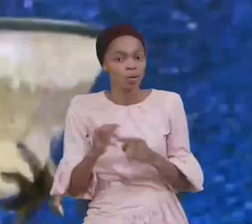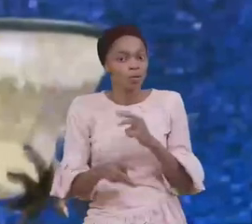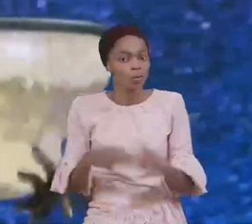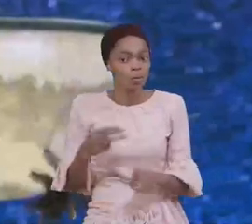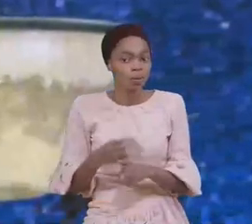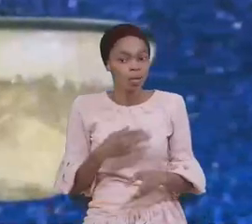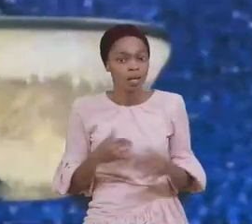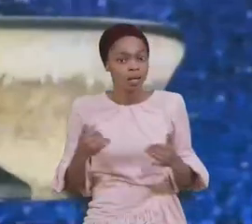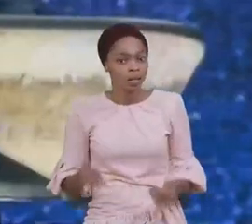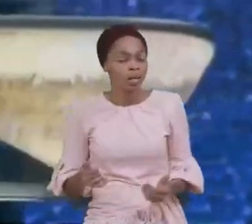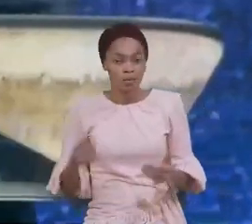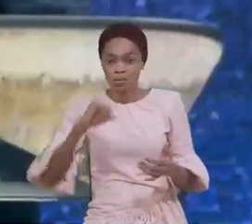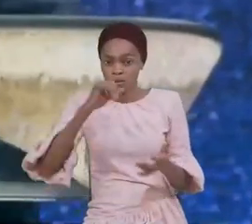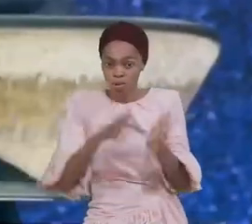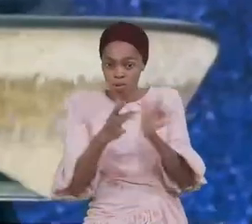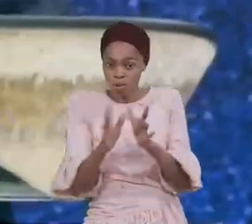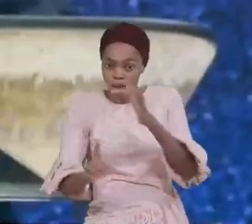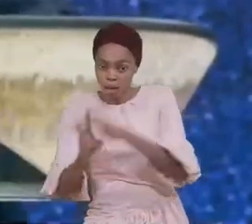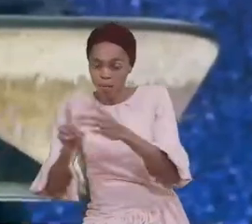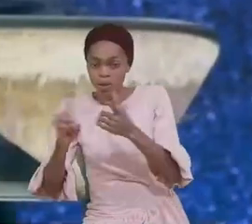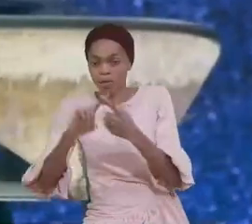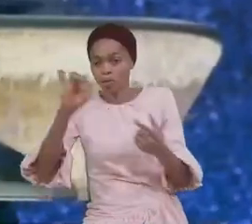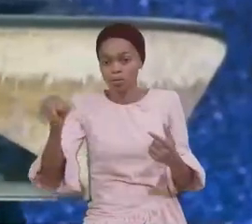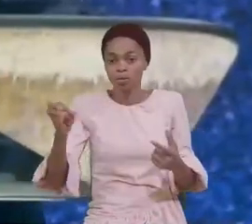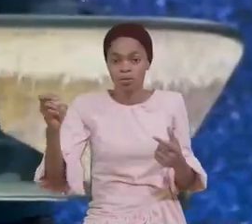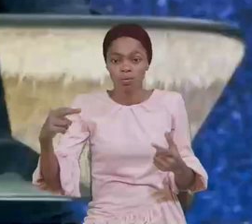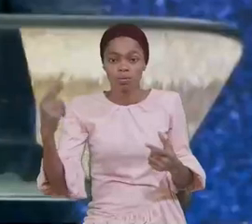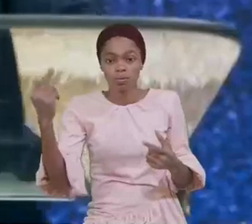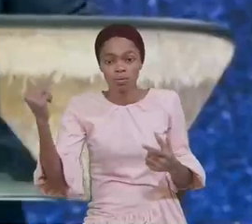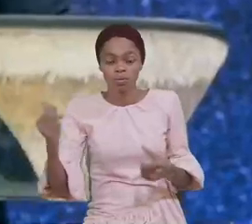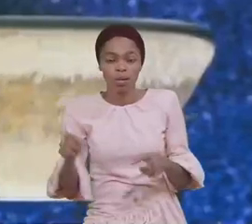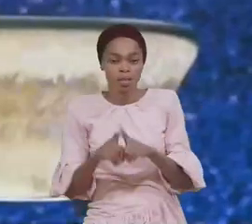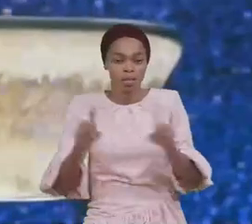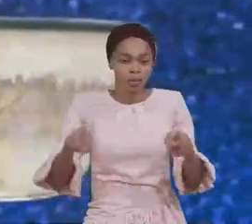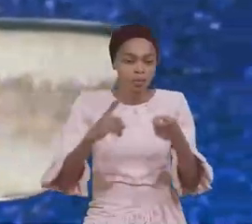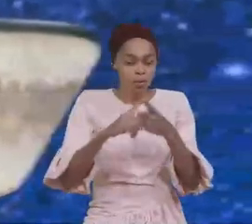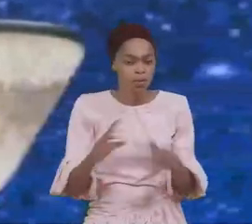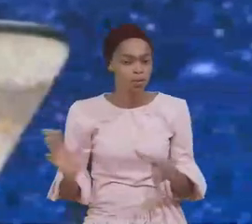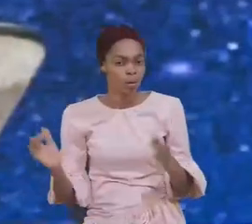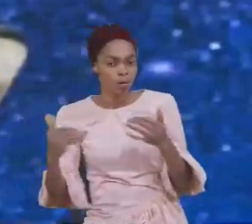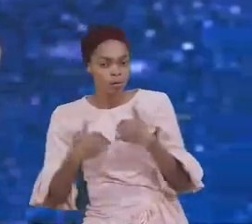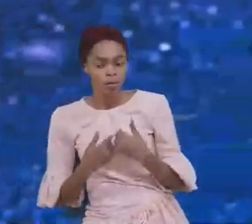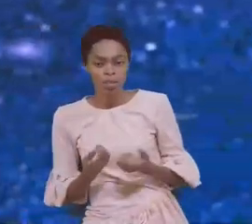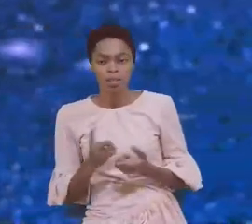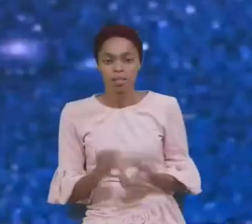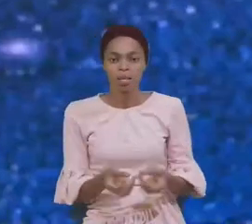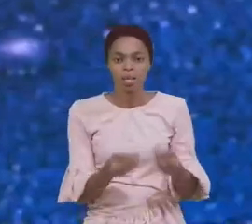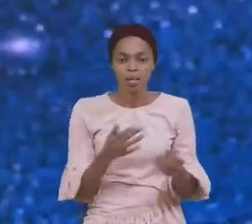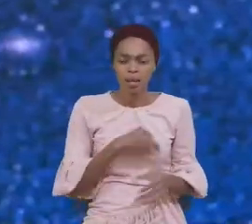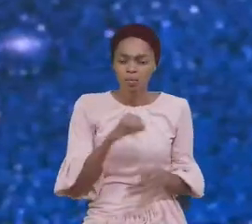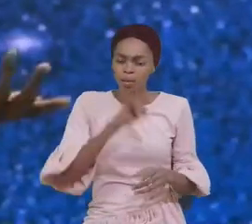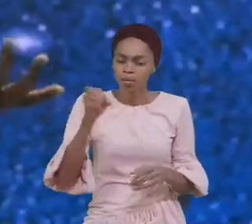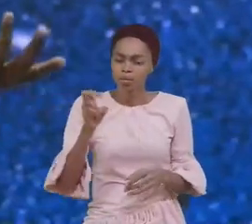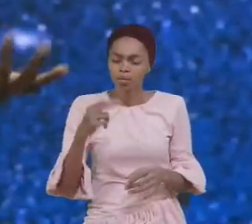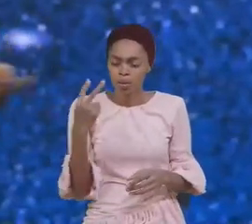cette étape de pré-incarnation, alors devant Josué qui allait posséder le pays, lorsque Josué l'a vu,